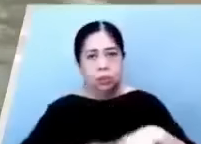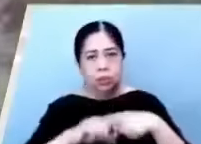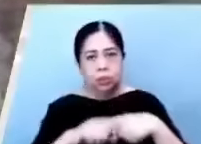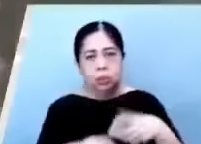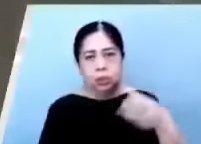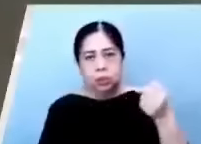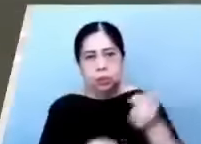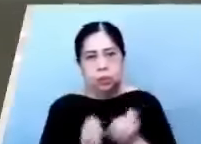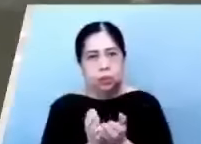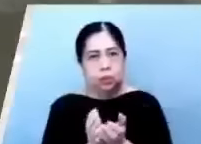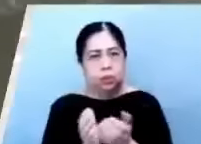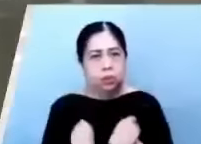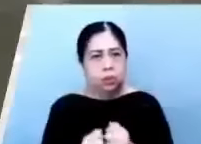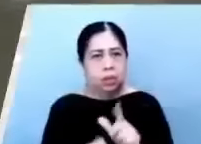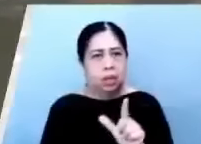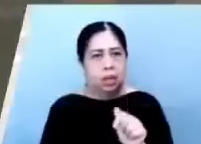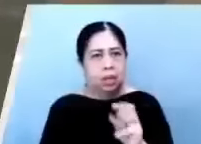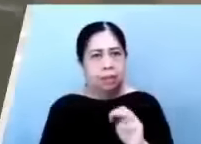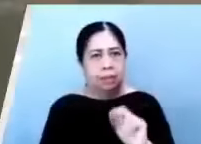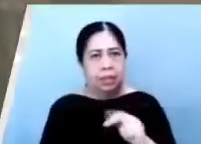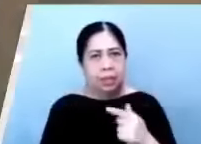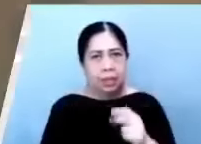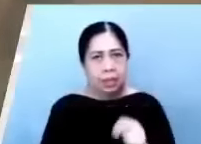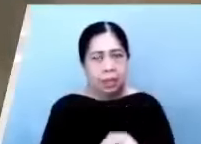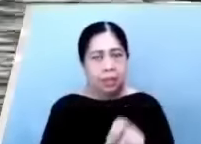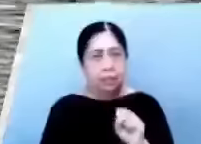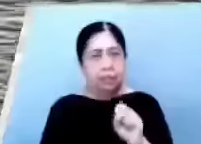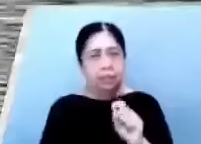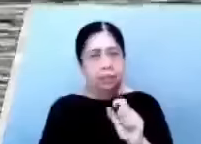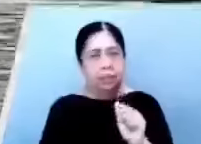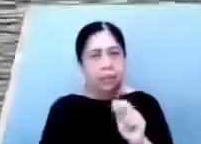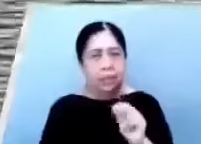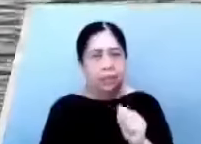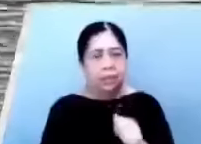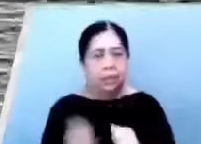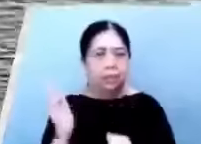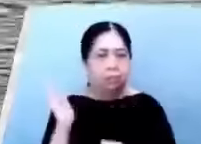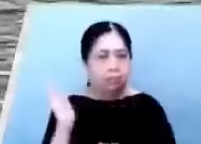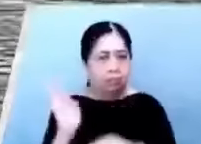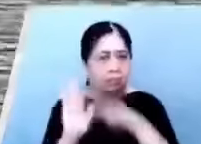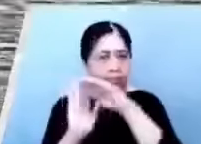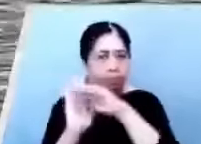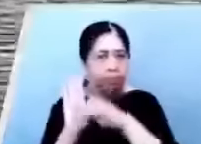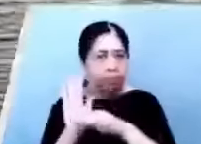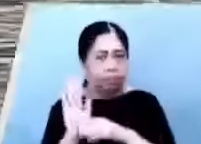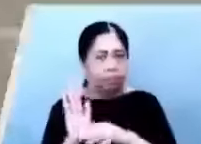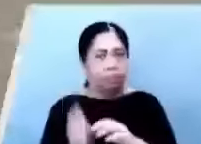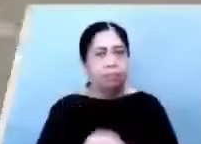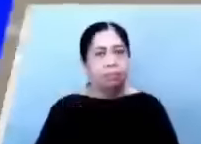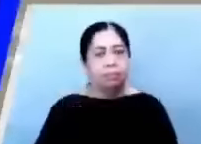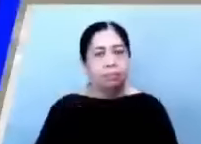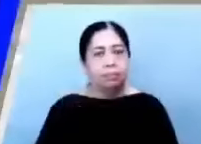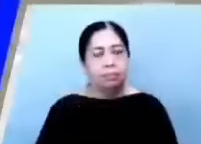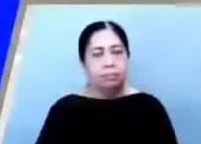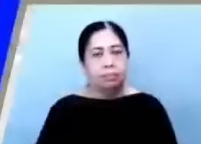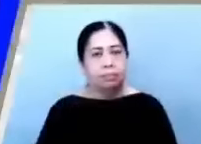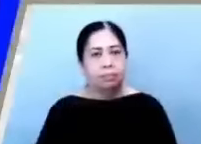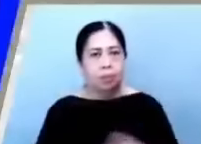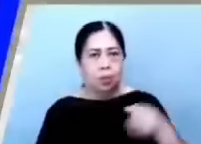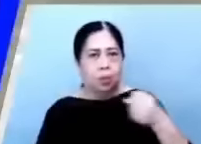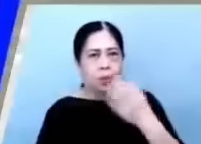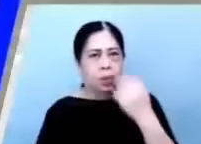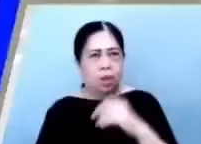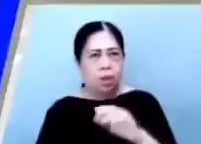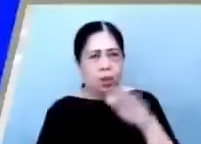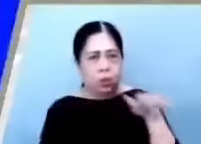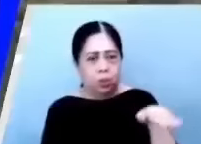sa Lambingan Station, Santa Ana Station, Maybunga Station at PUP Station dahil mababaw ang tubig sa